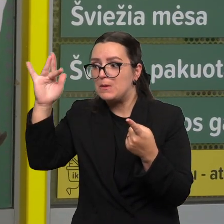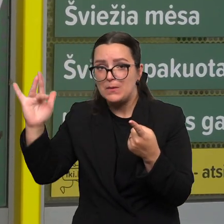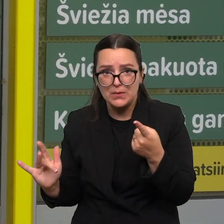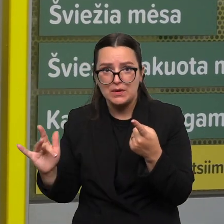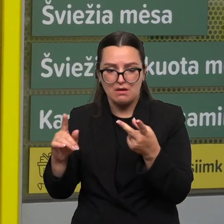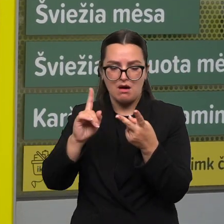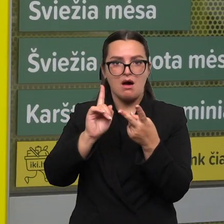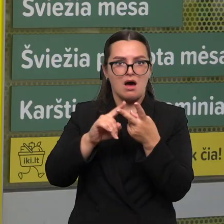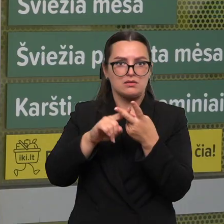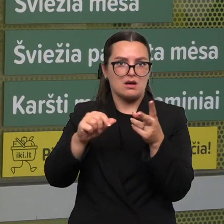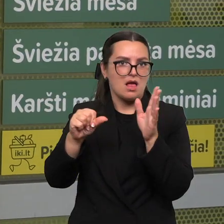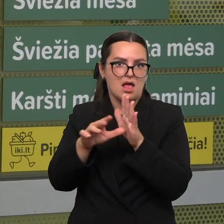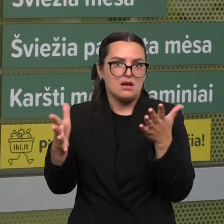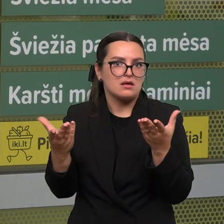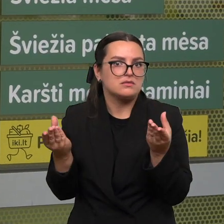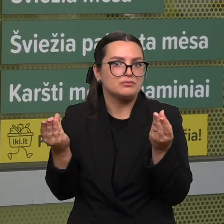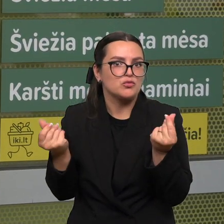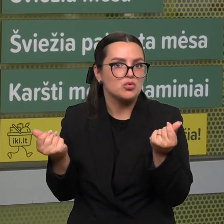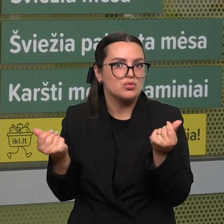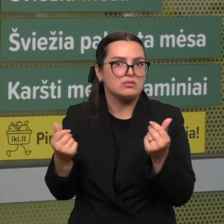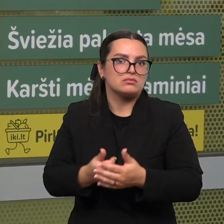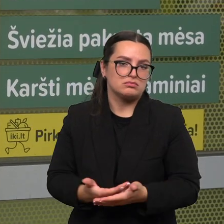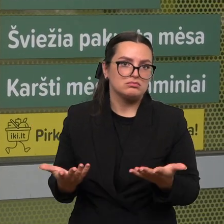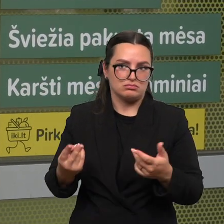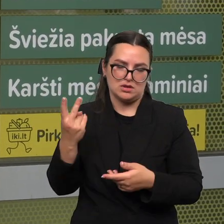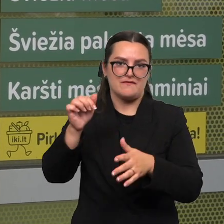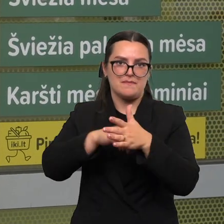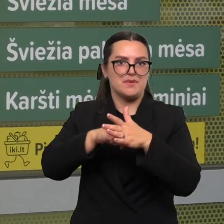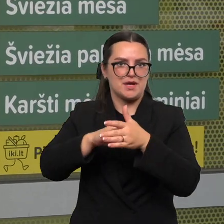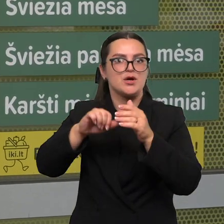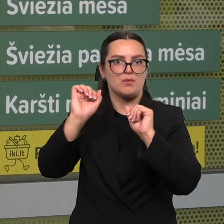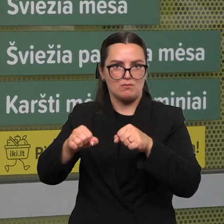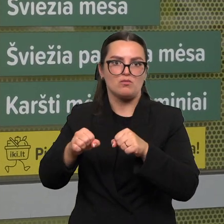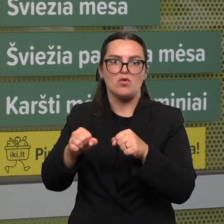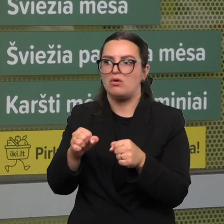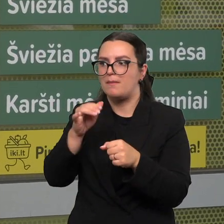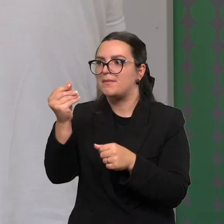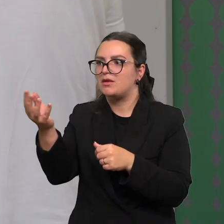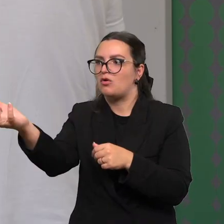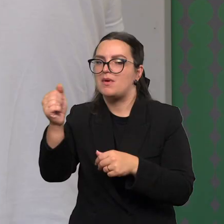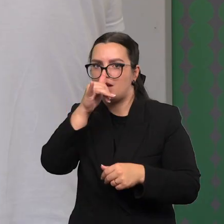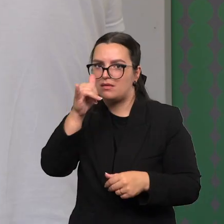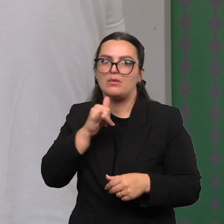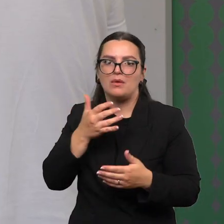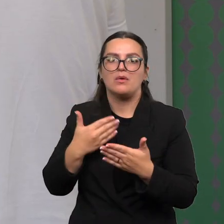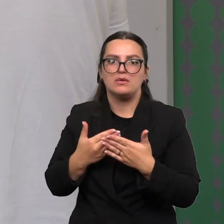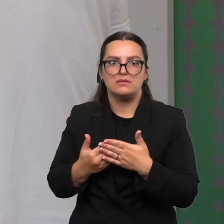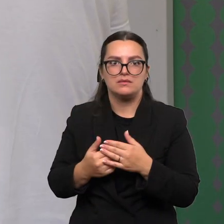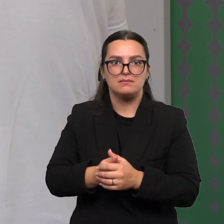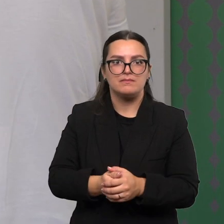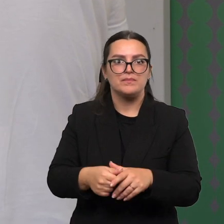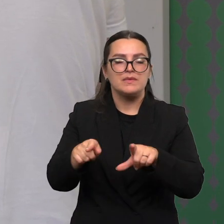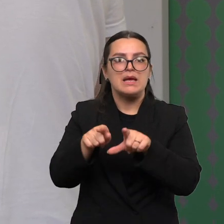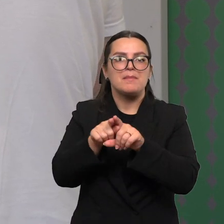viską išėmė, gali nebūti elektros. Tai mažiausiai dvi priežastys. Ir gali būti